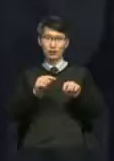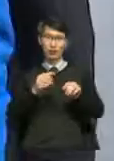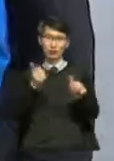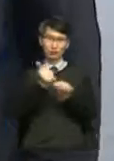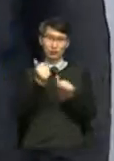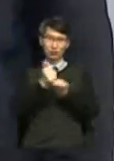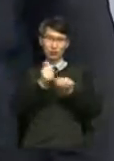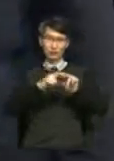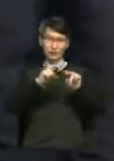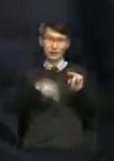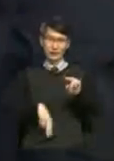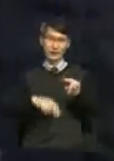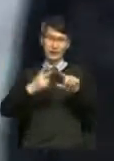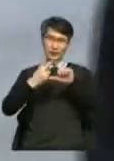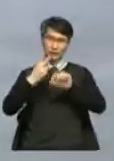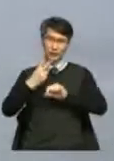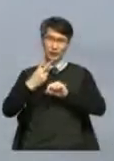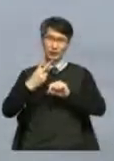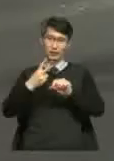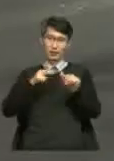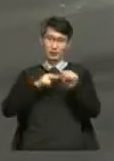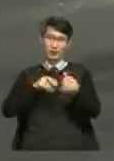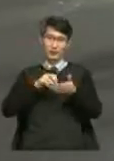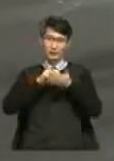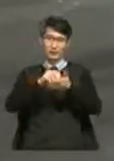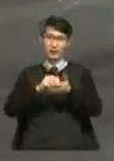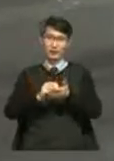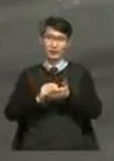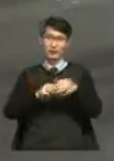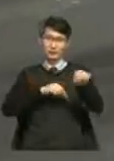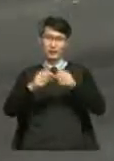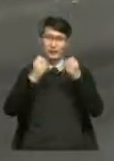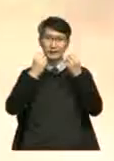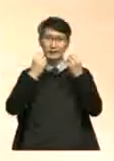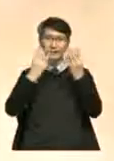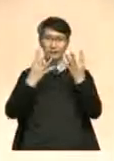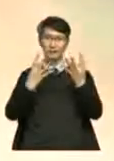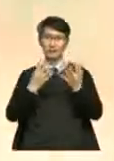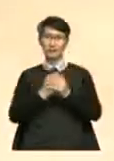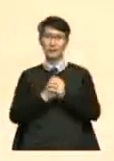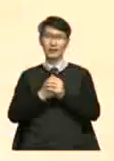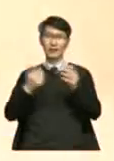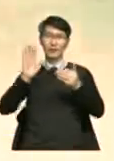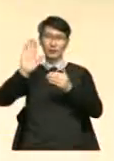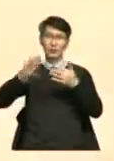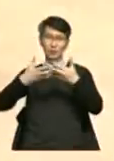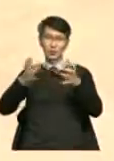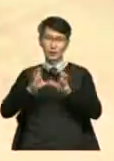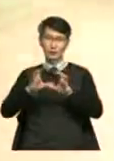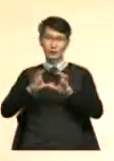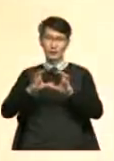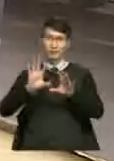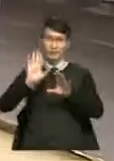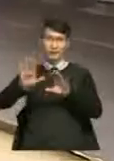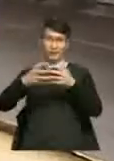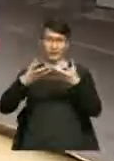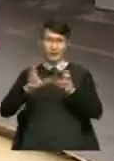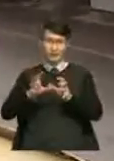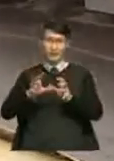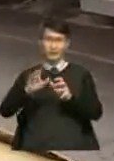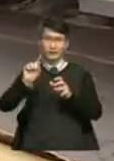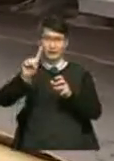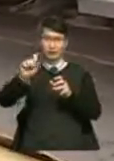사퇴하고 그 다음 달에 예비후보를 등록한 정치 신인입니다. 통합당의 권영세 예비후보는